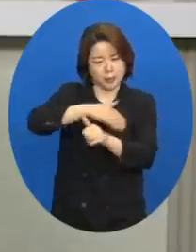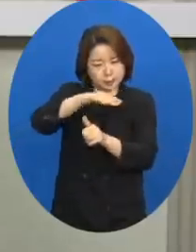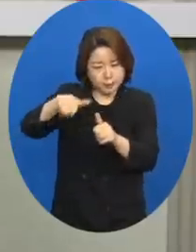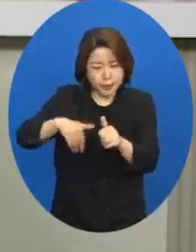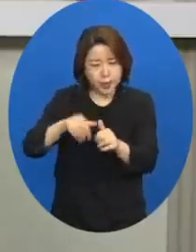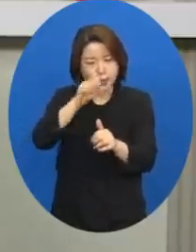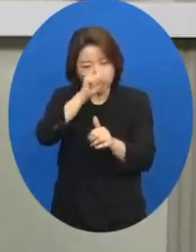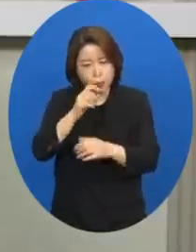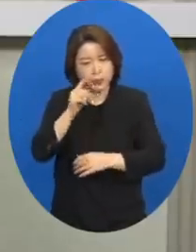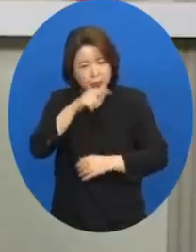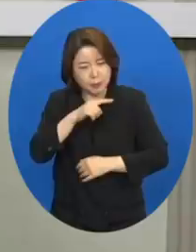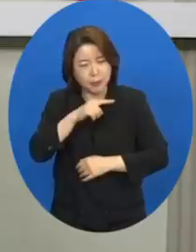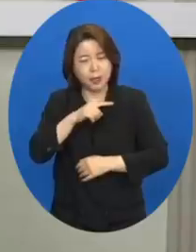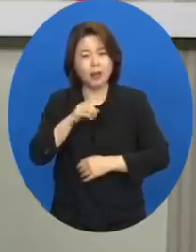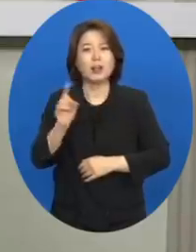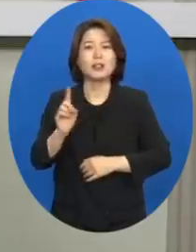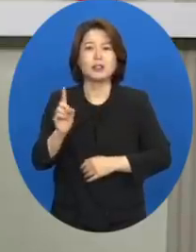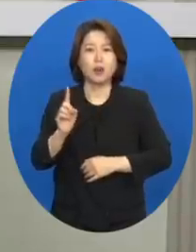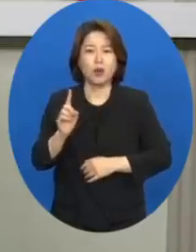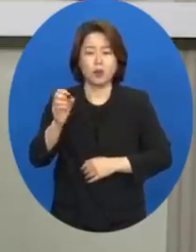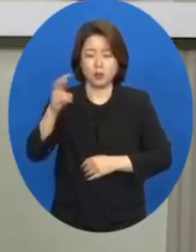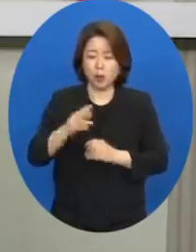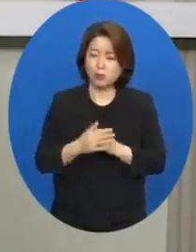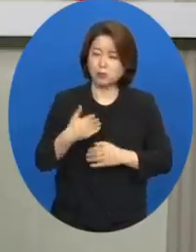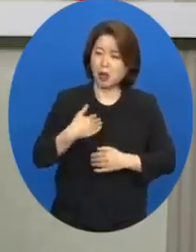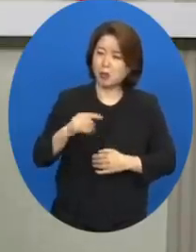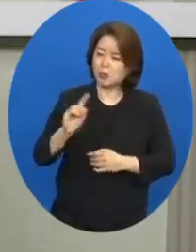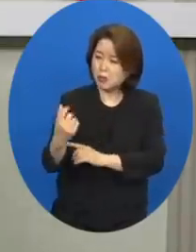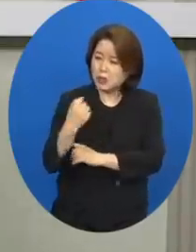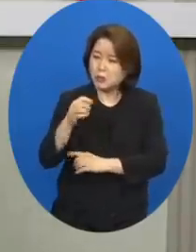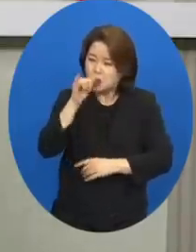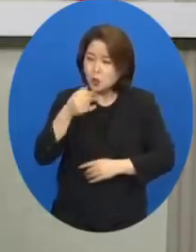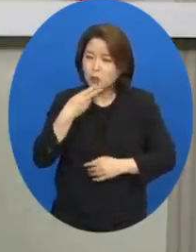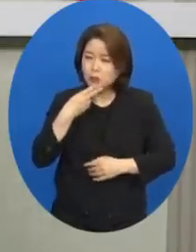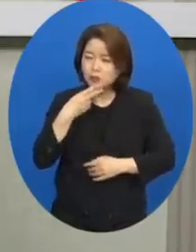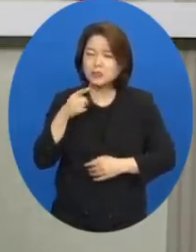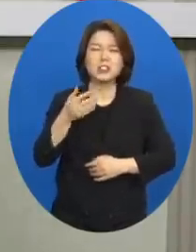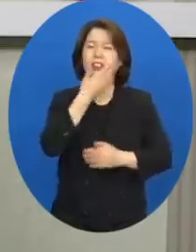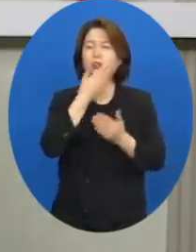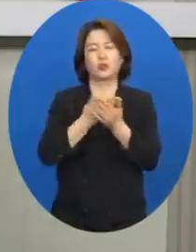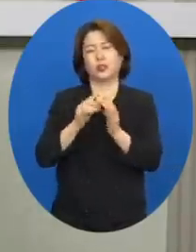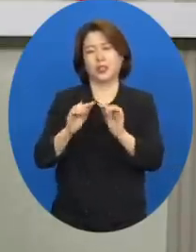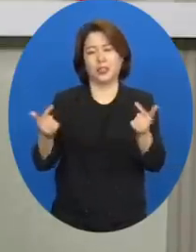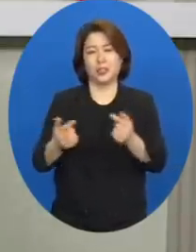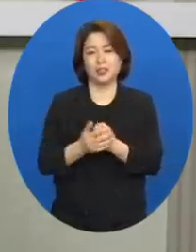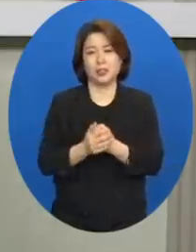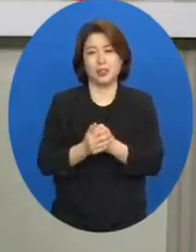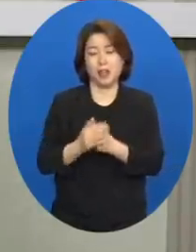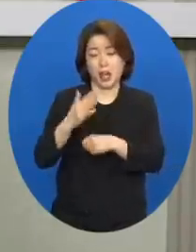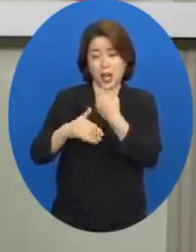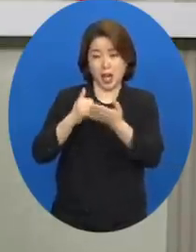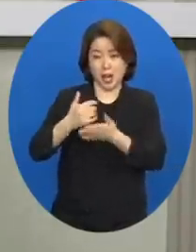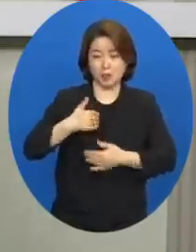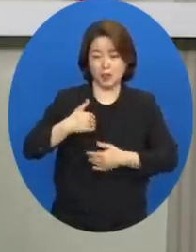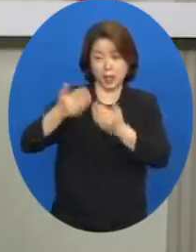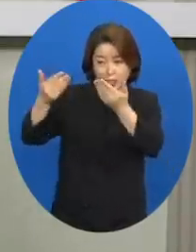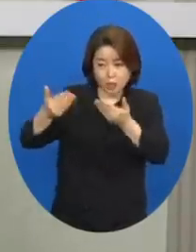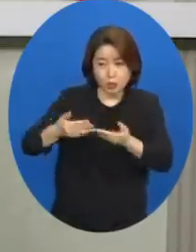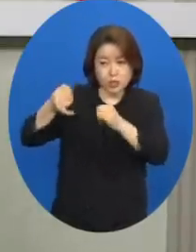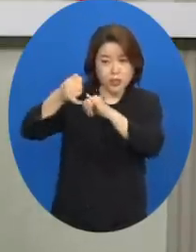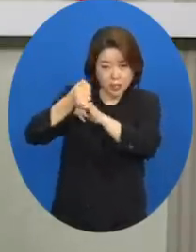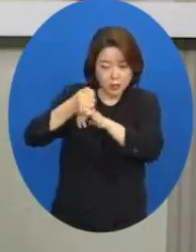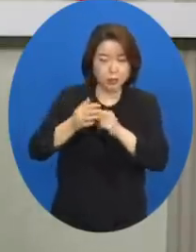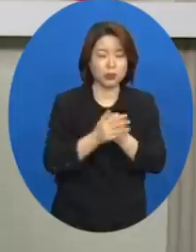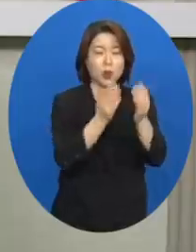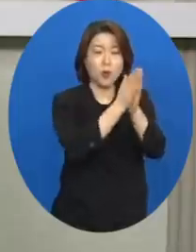좋은가 와 우리에게 어떤 능력이 있는가 가 아닙니다 하나님께서 우리에게 주신 약속은 모세에게 주신